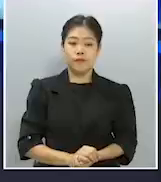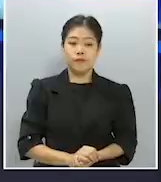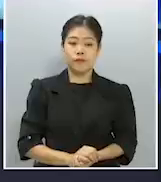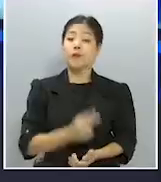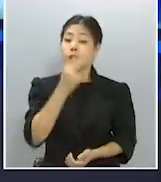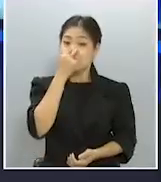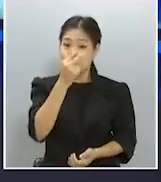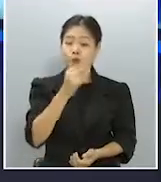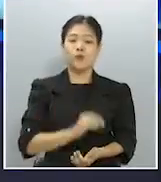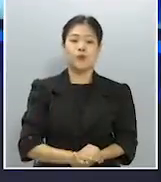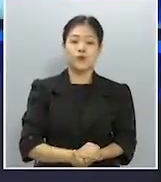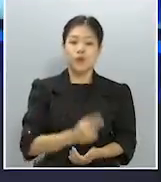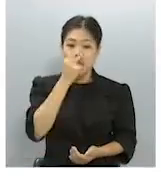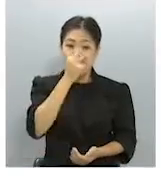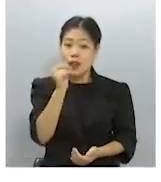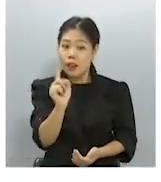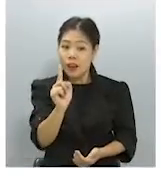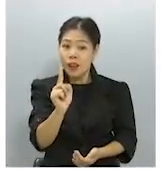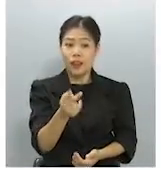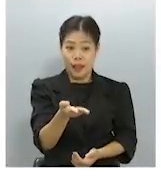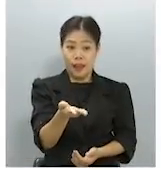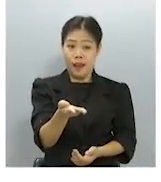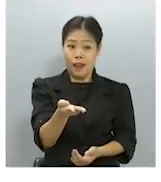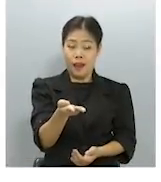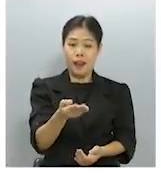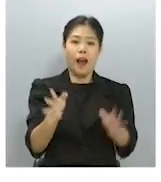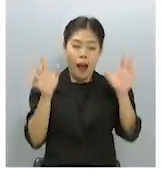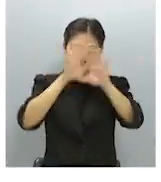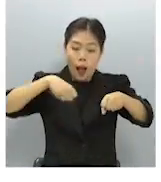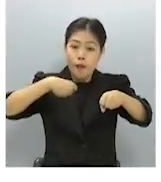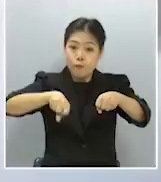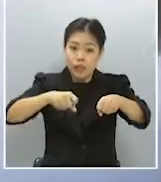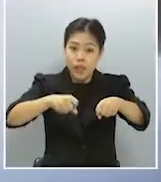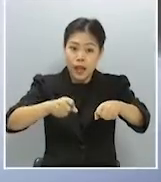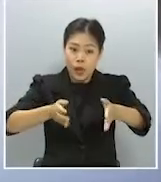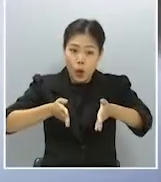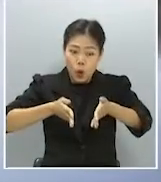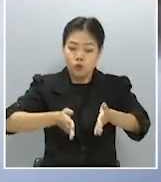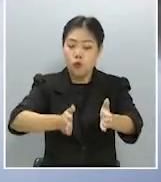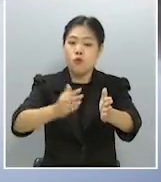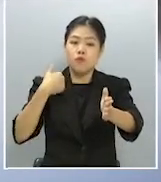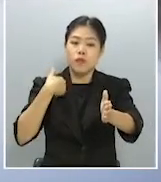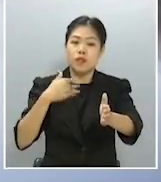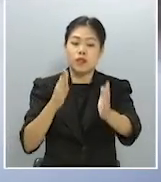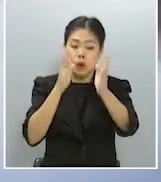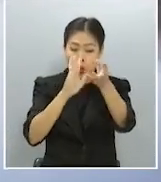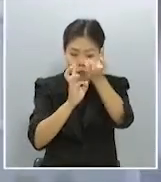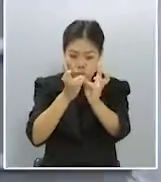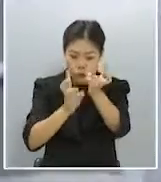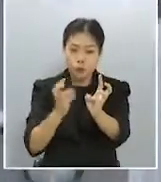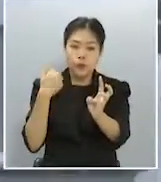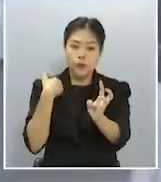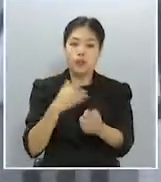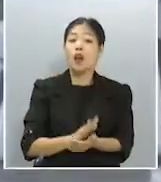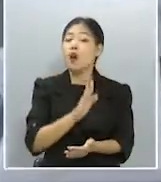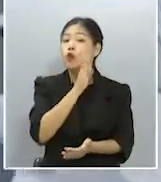ช็อตแล้วครับเคยเห็นสโนว์โมบิลมั้ยครับเนี่ยครับเป็นเหมือนมอเตอร์ไซค์ผสมเจ็ตสกีเป็นพาหนะของเมืองที่เต็มไปด้วยหิมะครับและถ้า